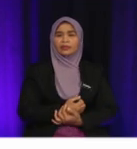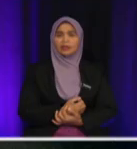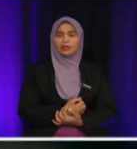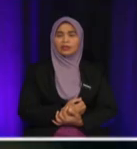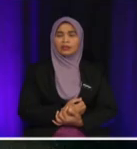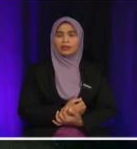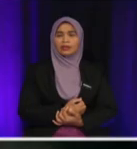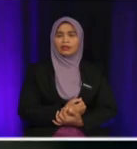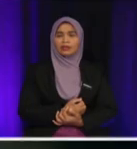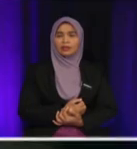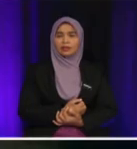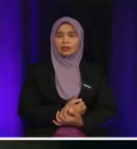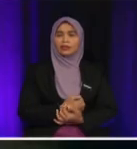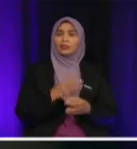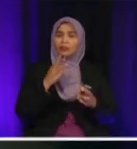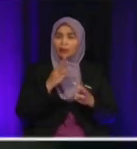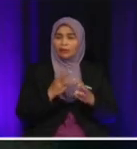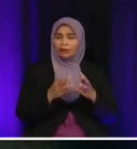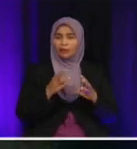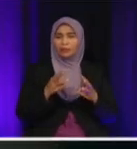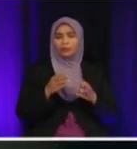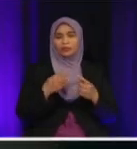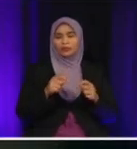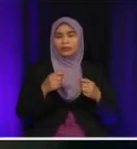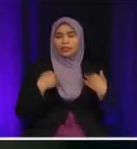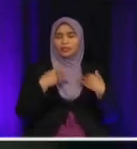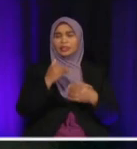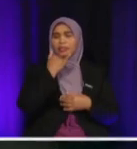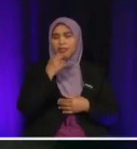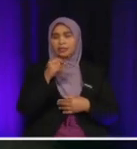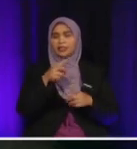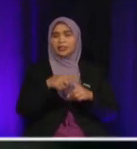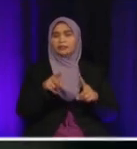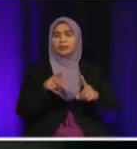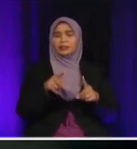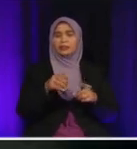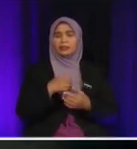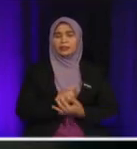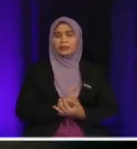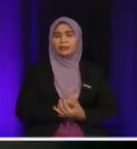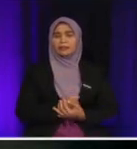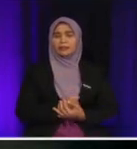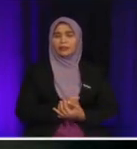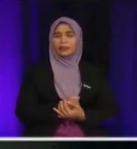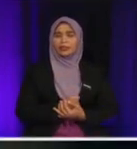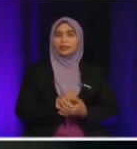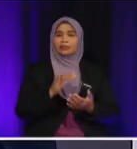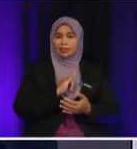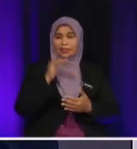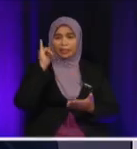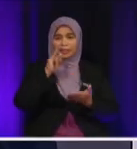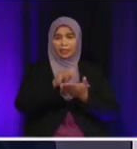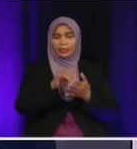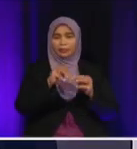bagi gombak markah pada kan, mereka. Walaupun mereka cuba ada sedikit kesalahan tu, bukan kesalahan sebenarnya. Mereka berlaku kekeliruan. Begitu juga saya yakin murid-murid di luar